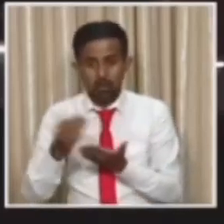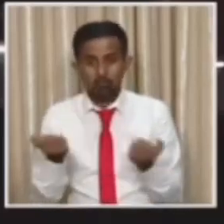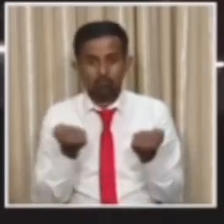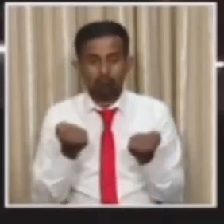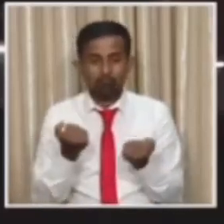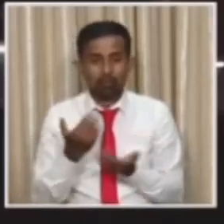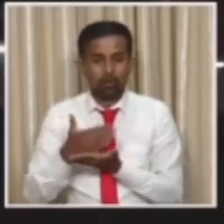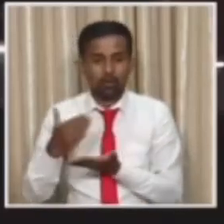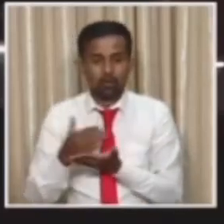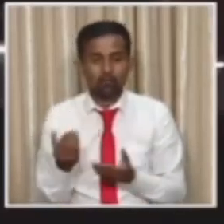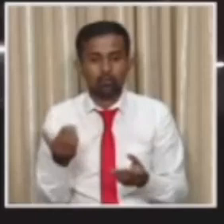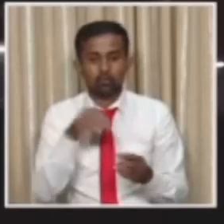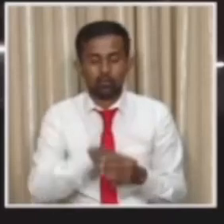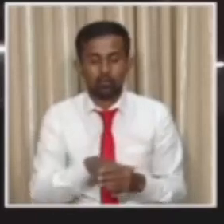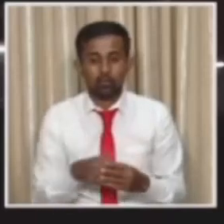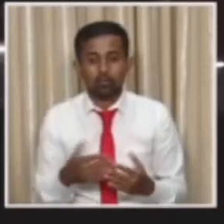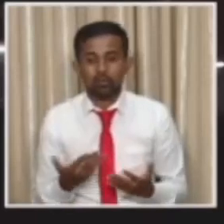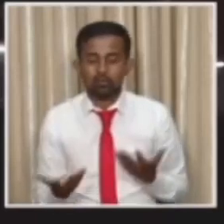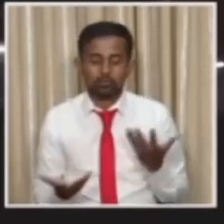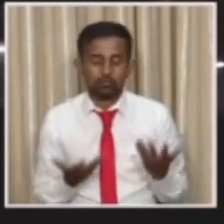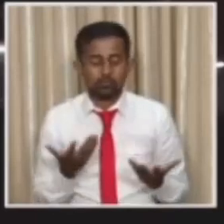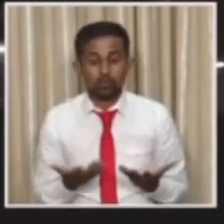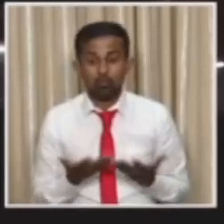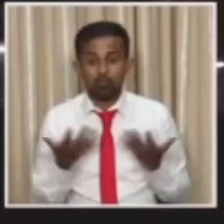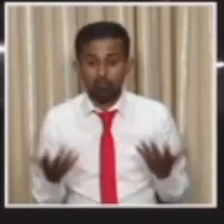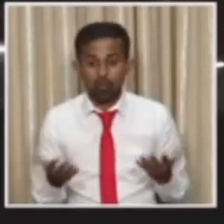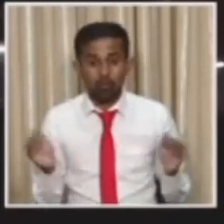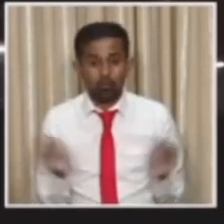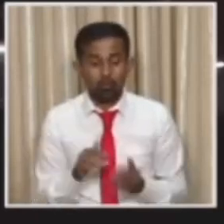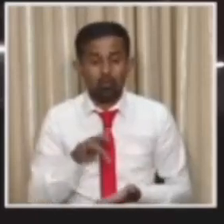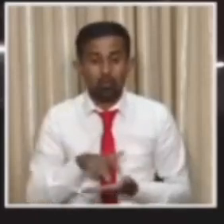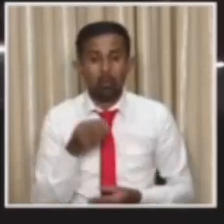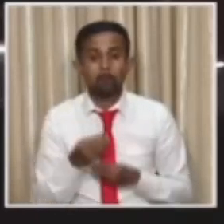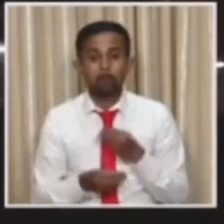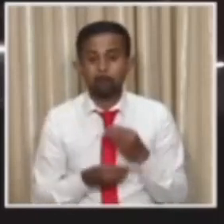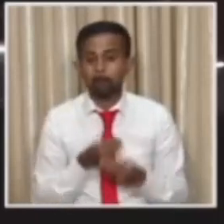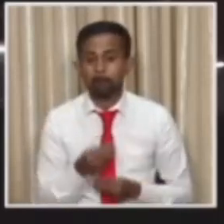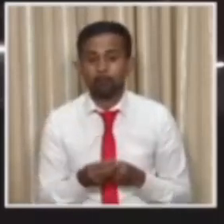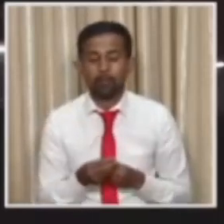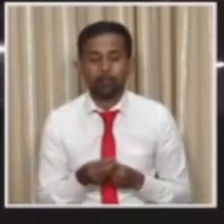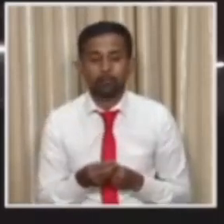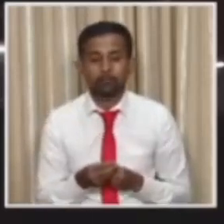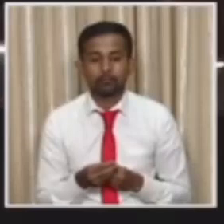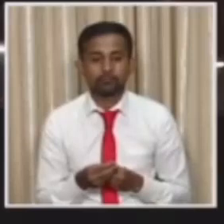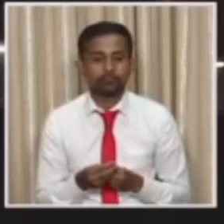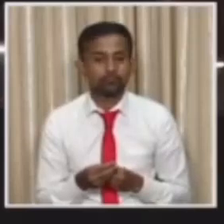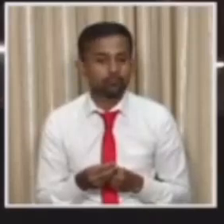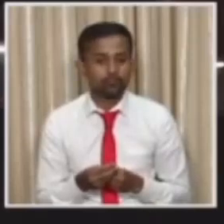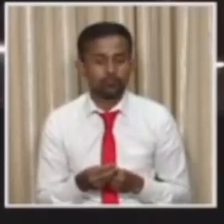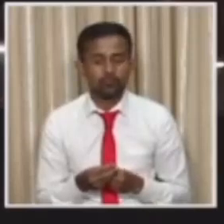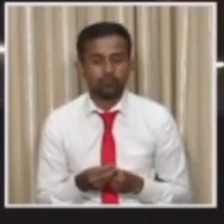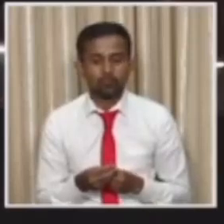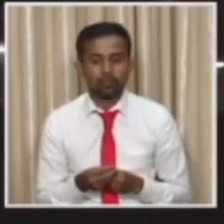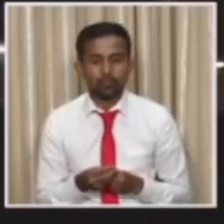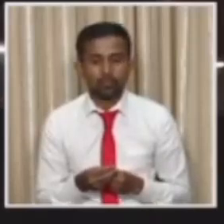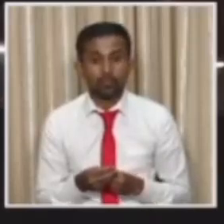අපි මැදිහත් විය යුතුයි. ඔවුන් ගොඩ ලොකු අසරණකමකට පත් වෙලා තියෙනවා සුළු පරිපාලන සුළු හා මධ්‍යම පරිපාලන පරිමාණ